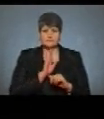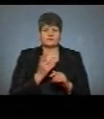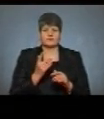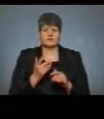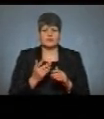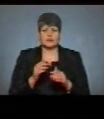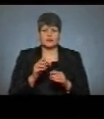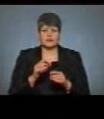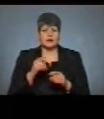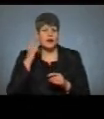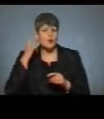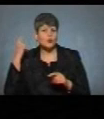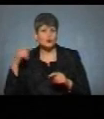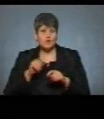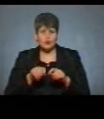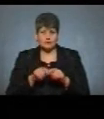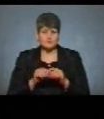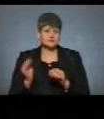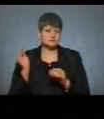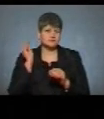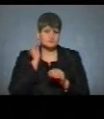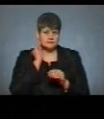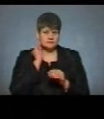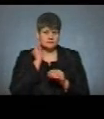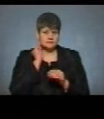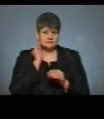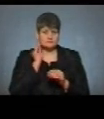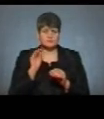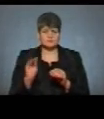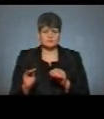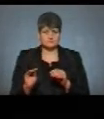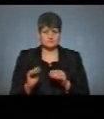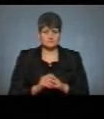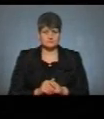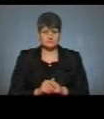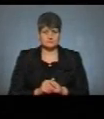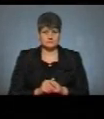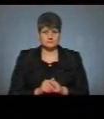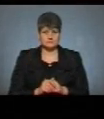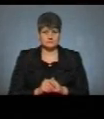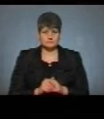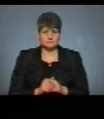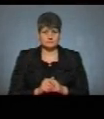аудіометром. Я ставлю дитину на вушне чубочко і апарат сам робить обстеження.